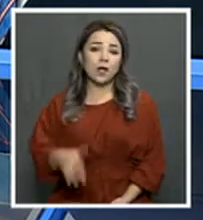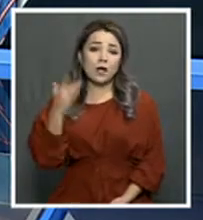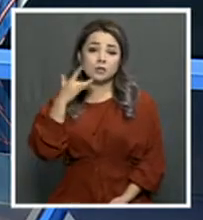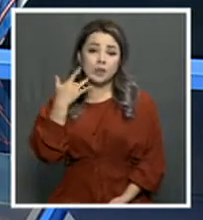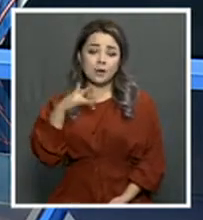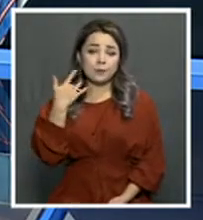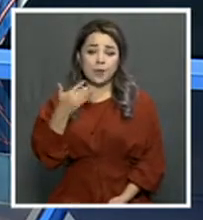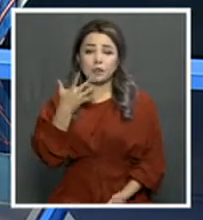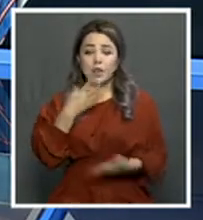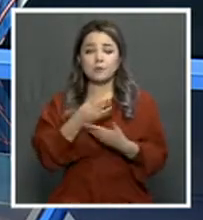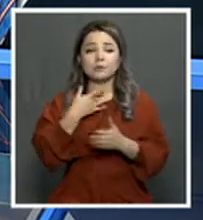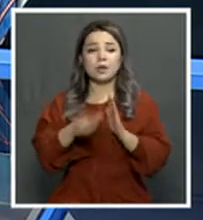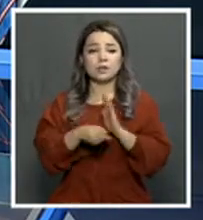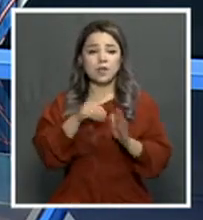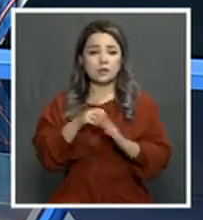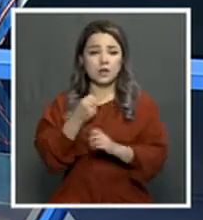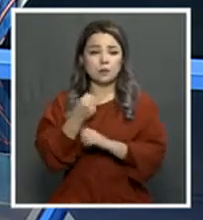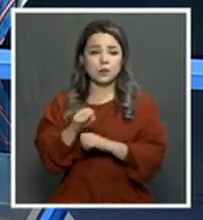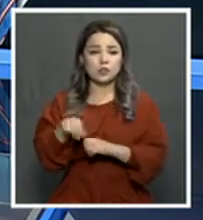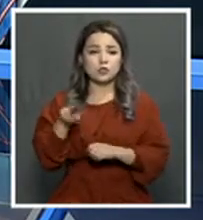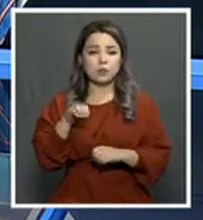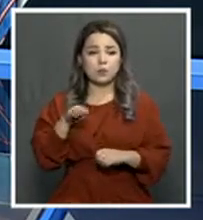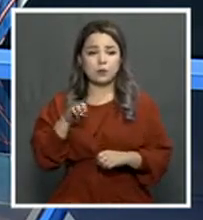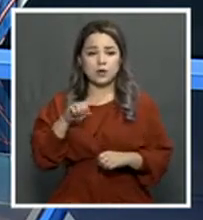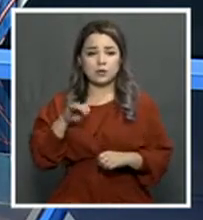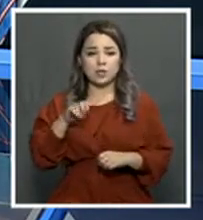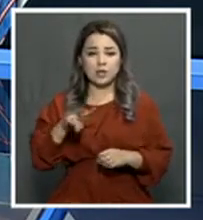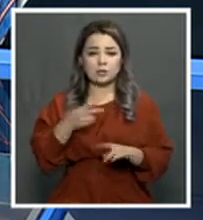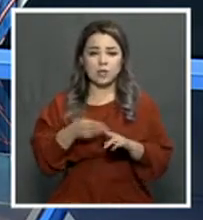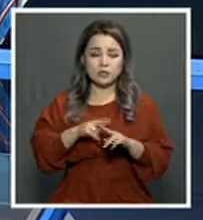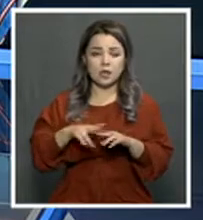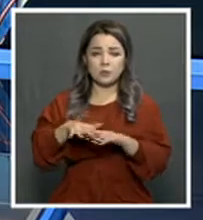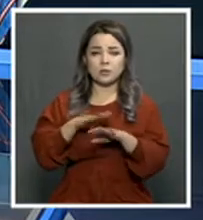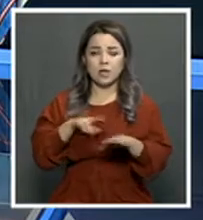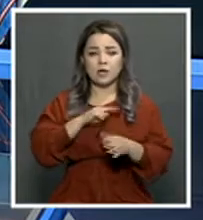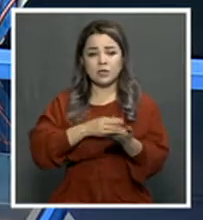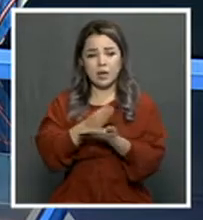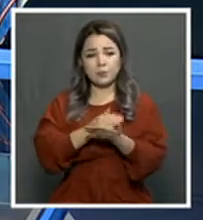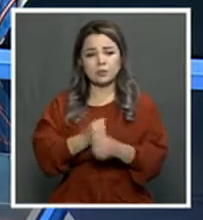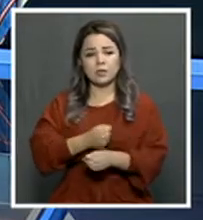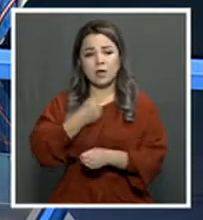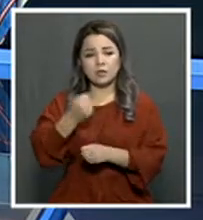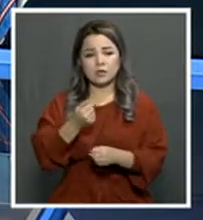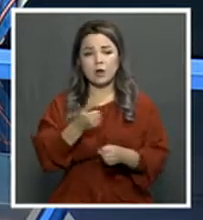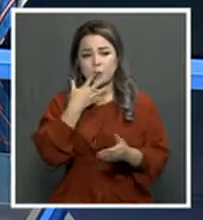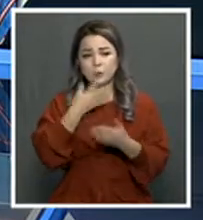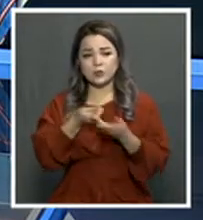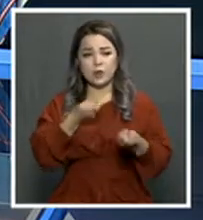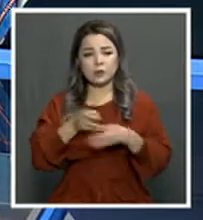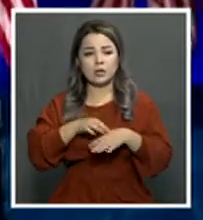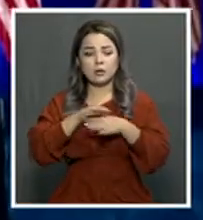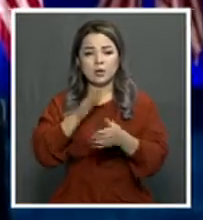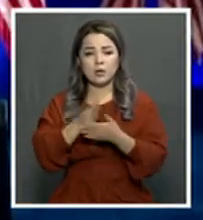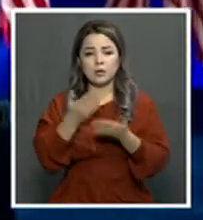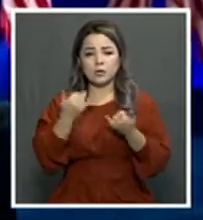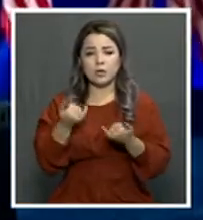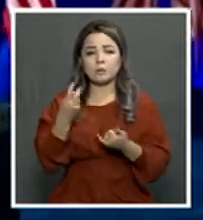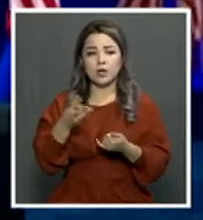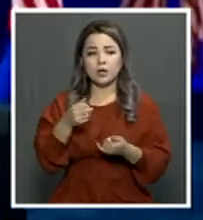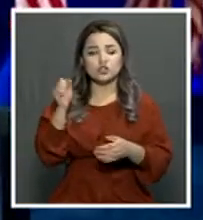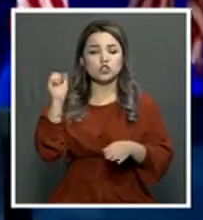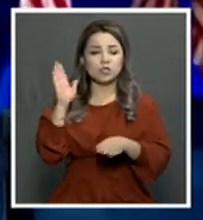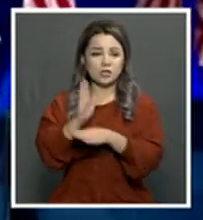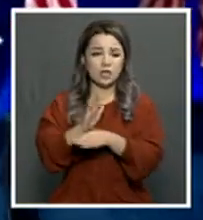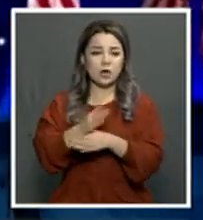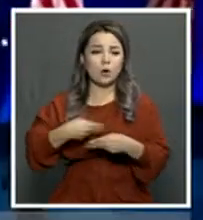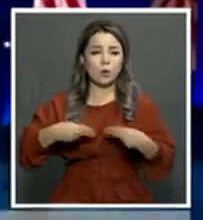Ақштағы президент сайлауында жеңіске жеткен Джо Байден қызметіне кірісуге дайын. Елдегі бұқаралық ақпарат құралдары өкілдерінің хабарлауынша, ол бірнеше жарлыққа